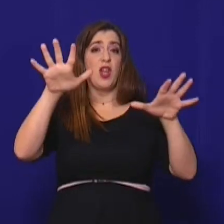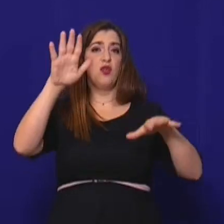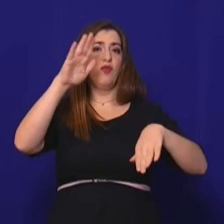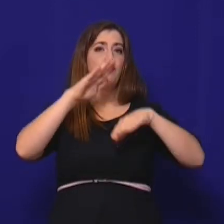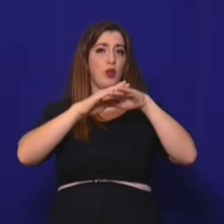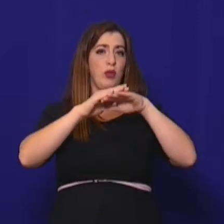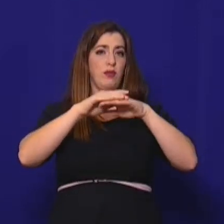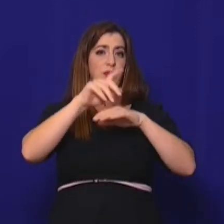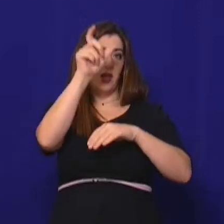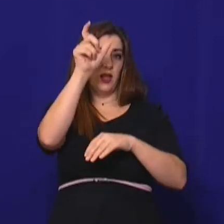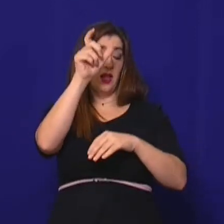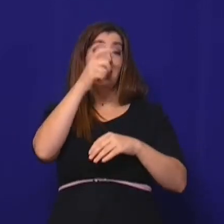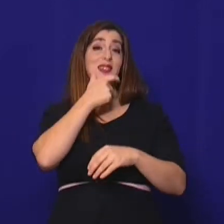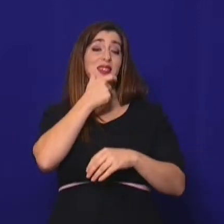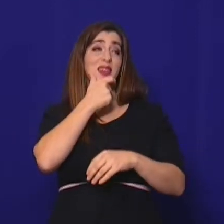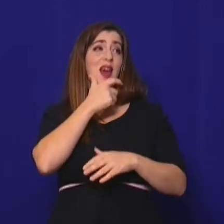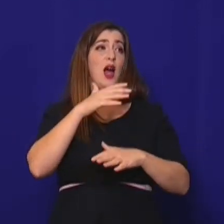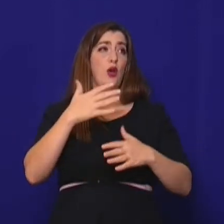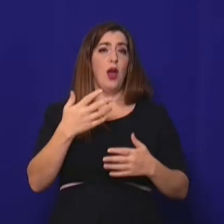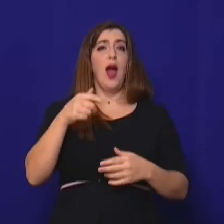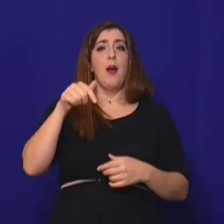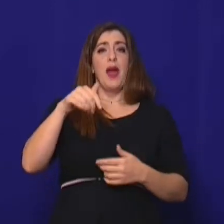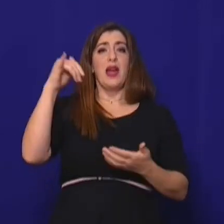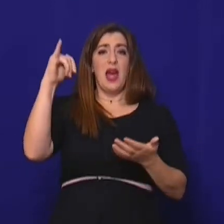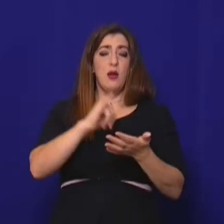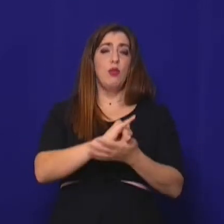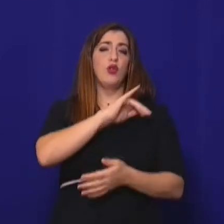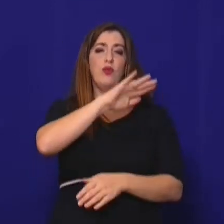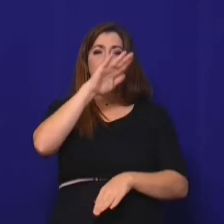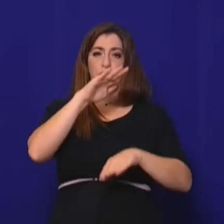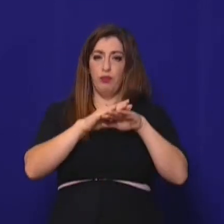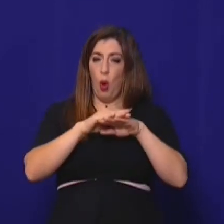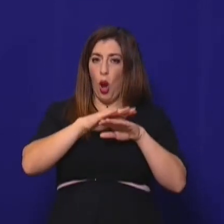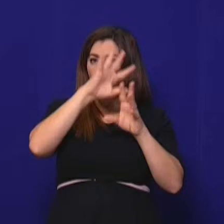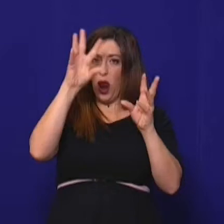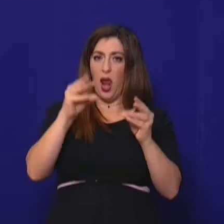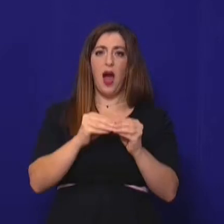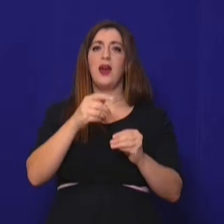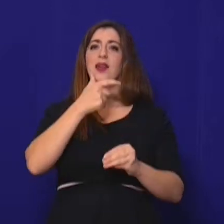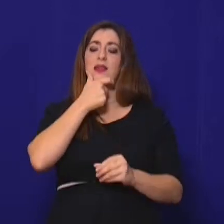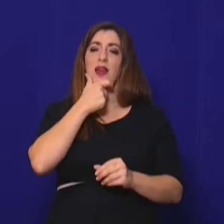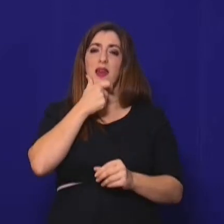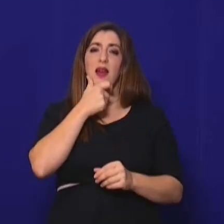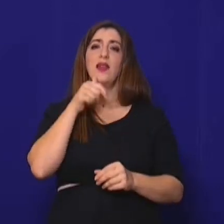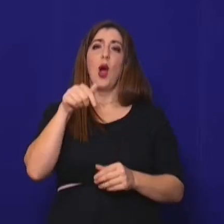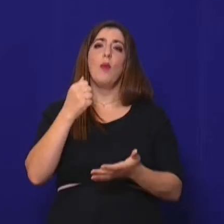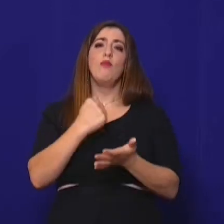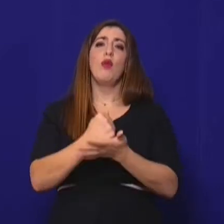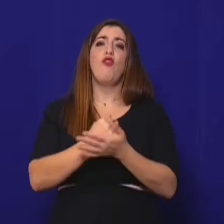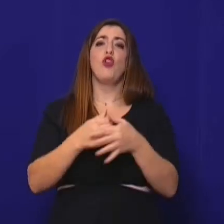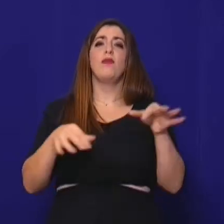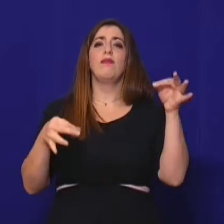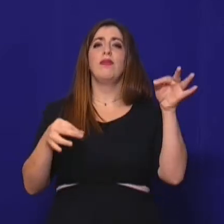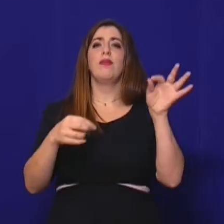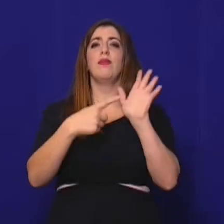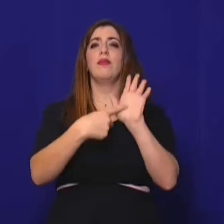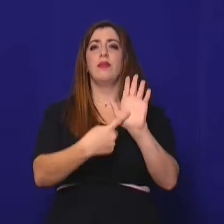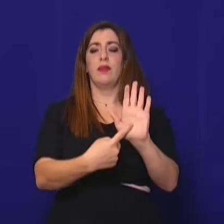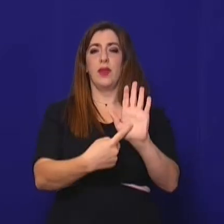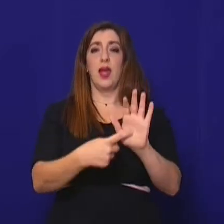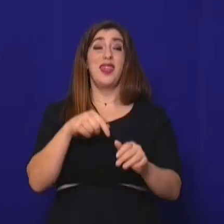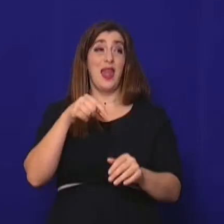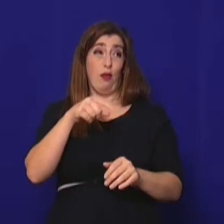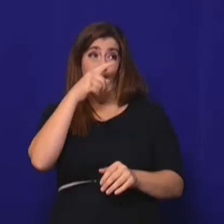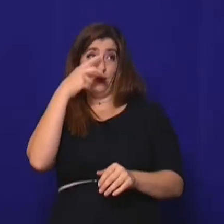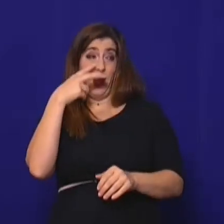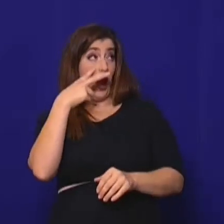issa żidna wkoll l-ajruporti kollha tal-Ingilterra. Jiġifieri kull min ġej minn din il-lista kollha li qegħdin taraw hawnhekk iridu